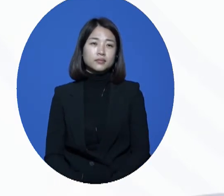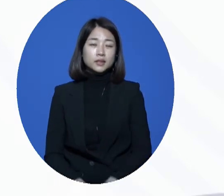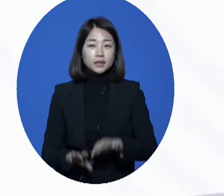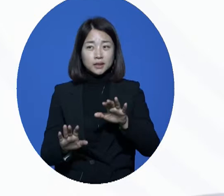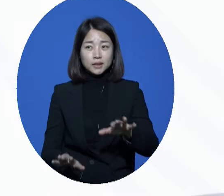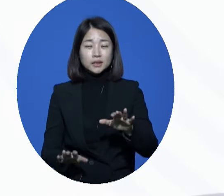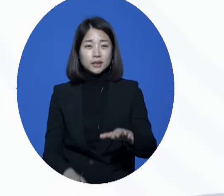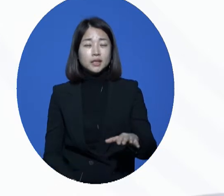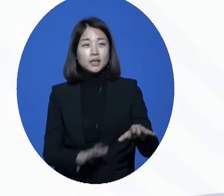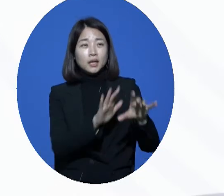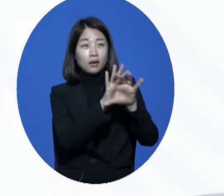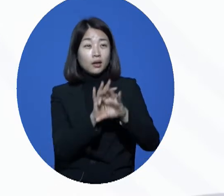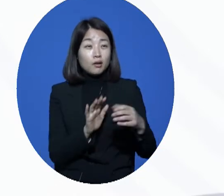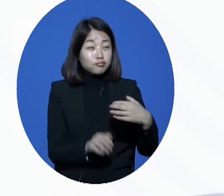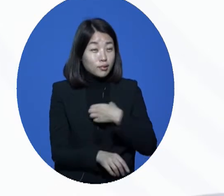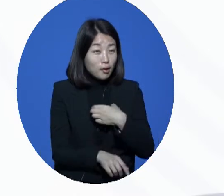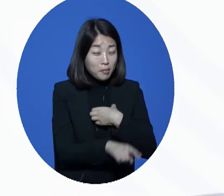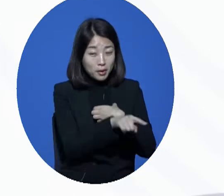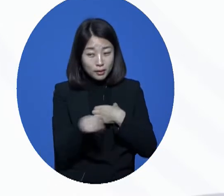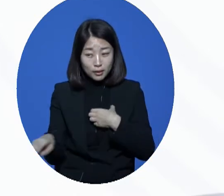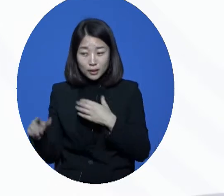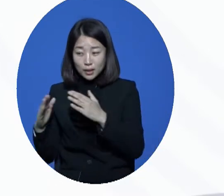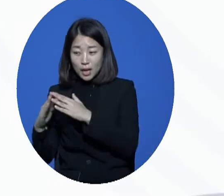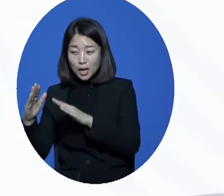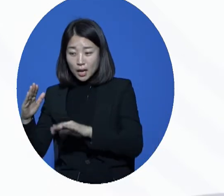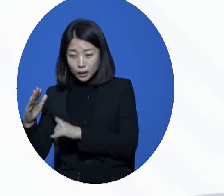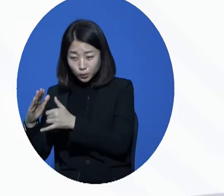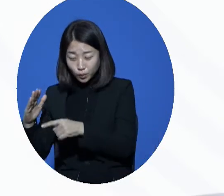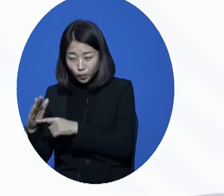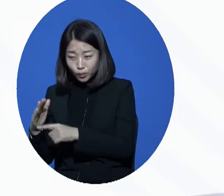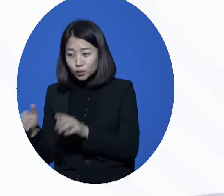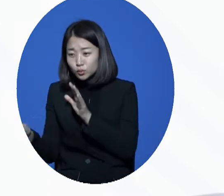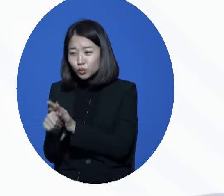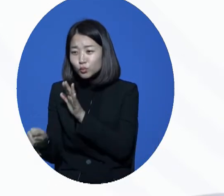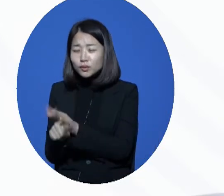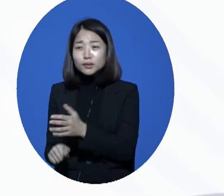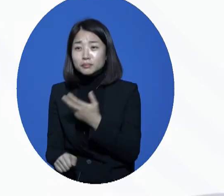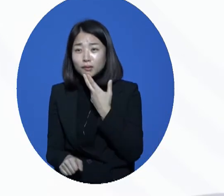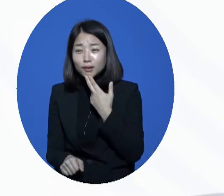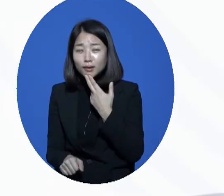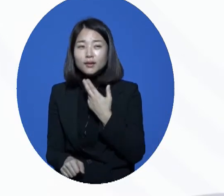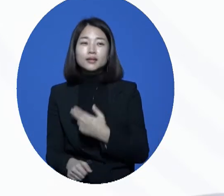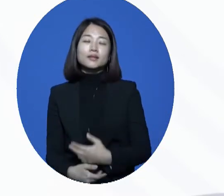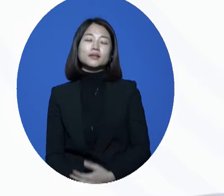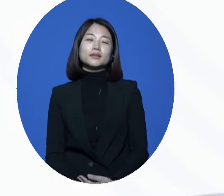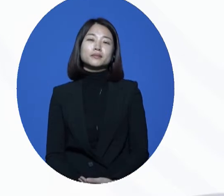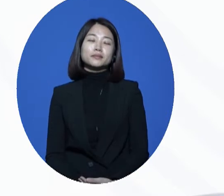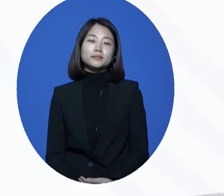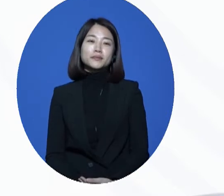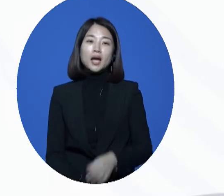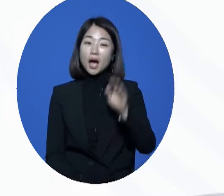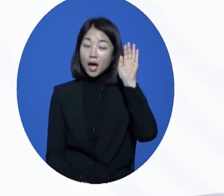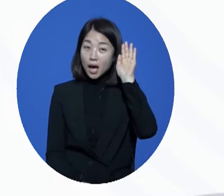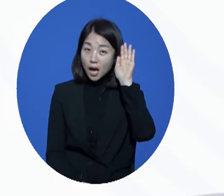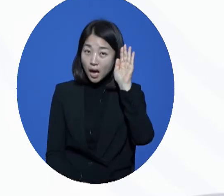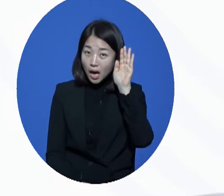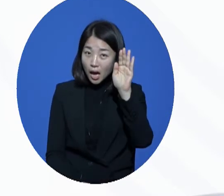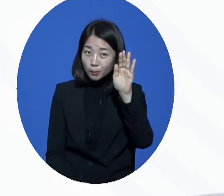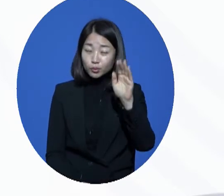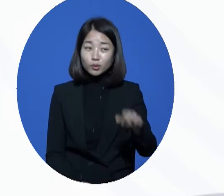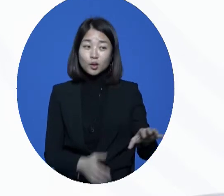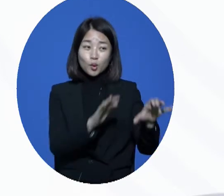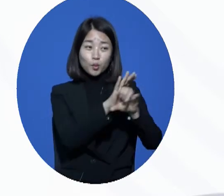유례없는 재난조차도 나와 가족의 삶을 바꾸지 못한다는 절망, 그렇기 때문에 앞으로 어떤